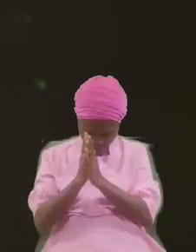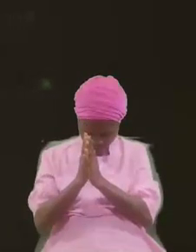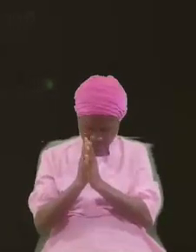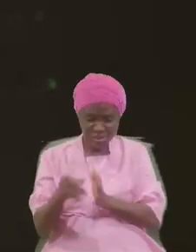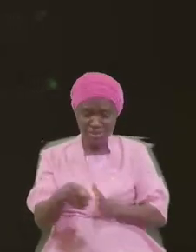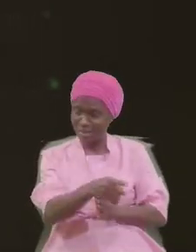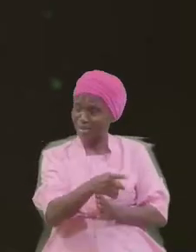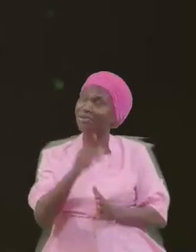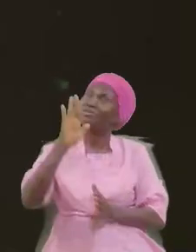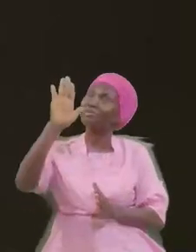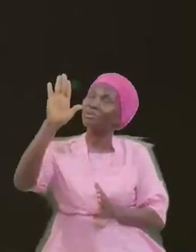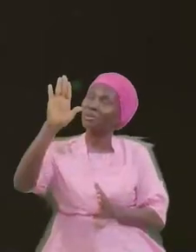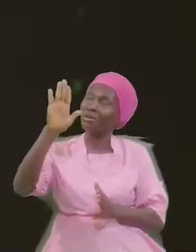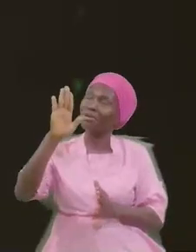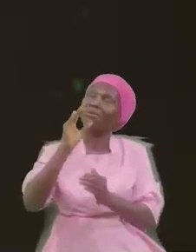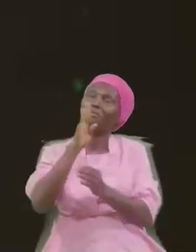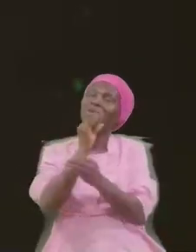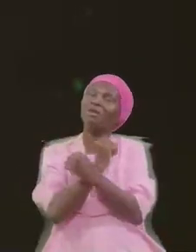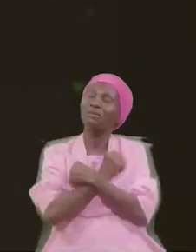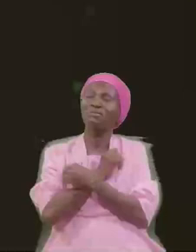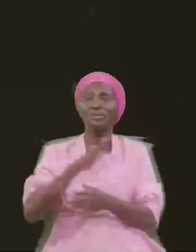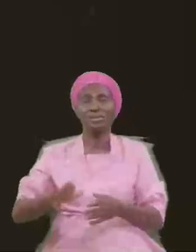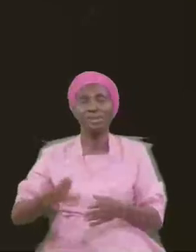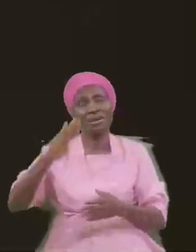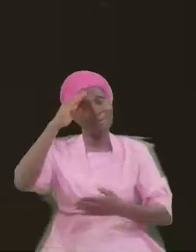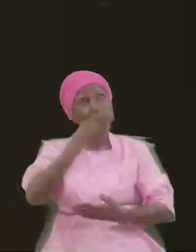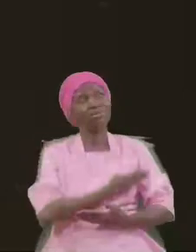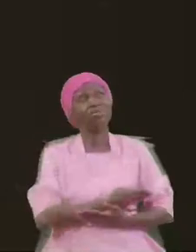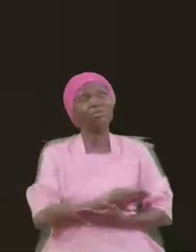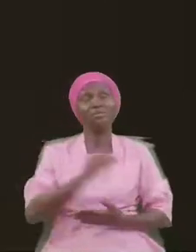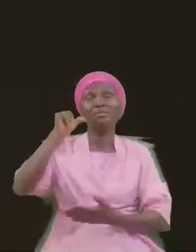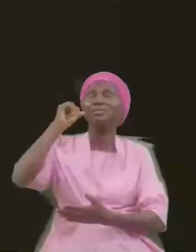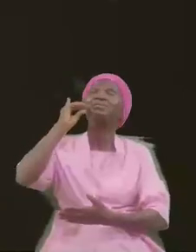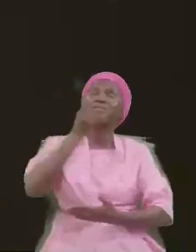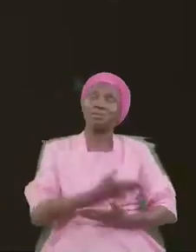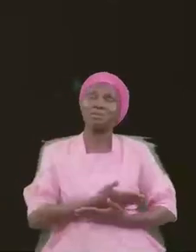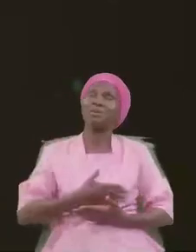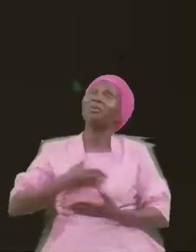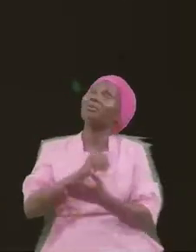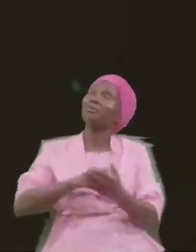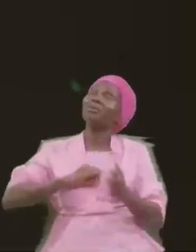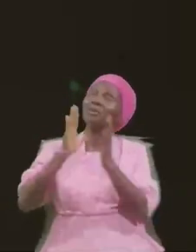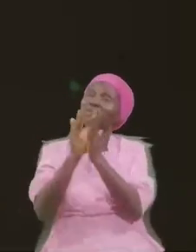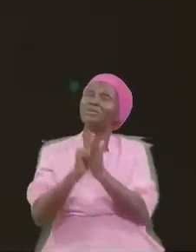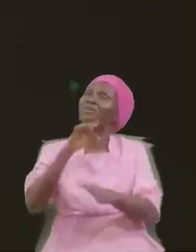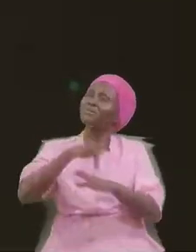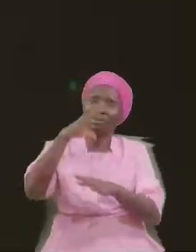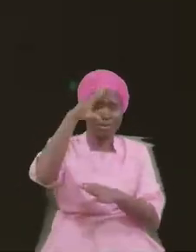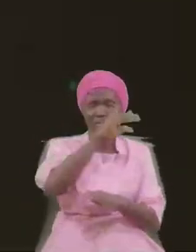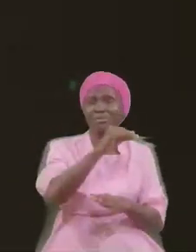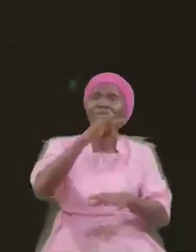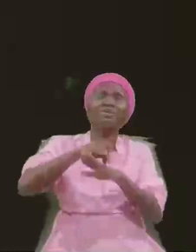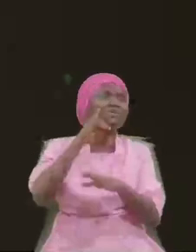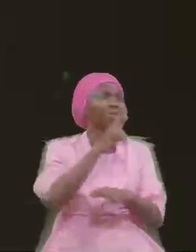Voici tes enfants, ta fille bien-aimée, ton fils bien-aimé, touche-le, touche-la,